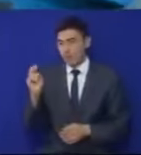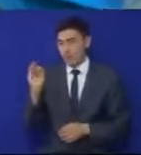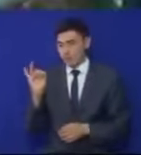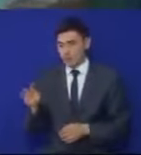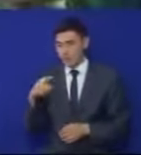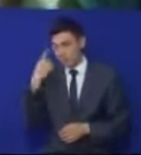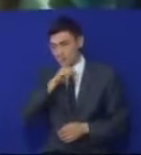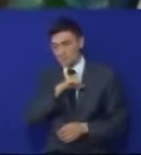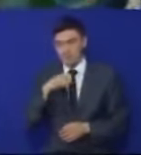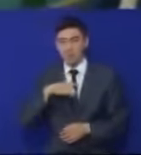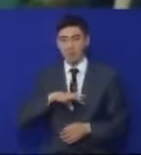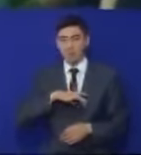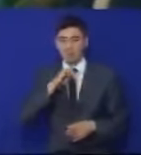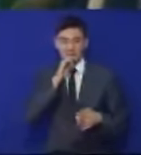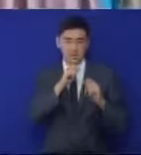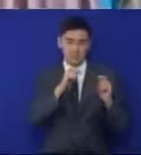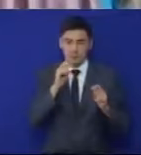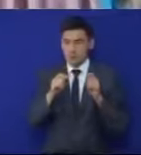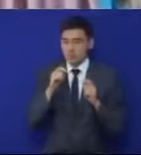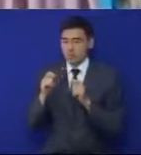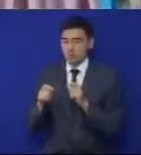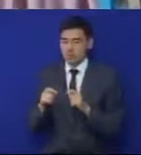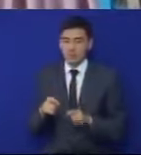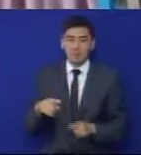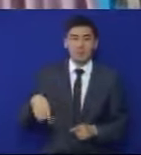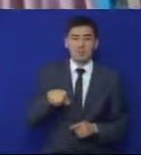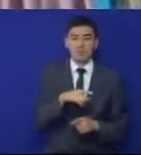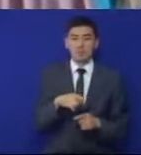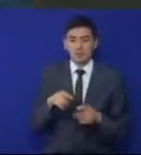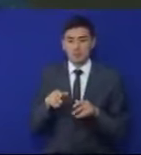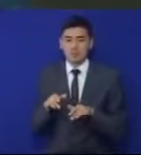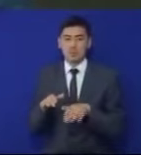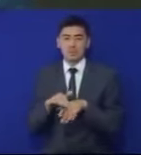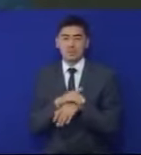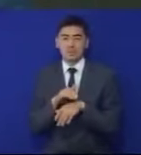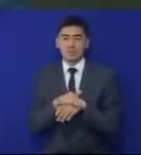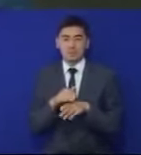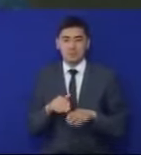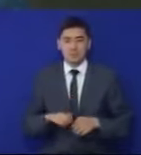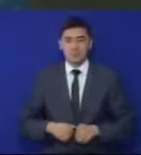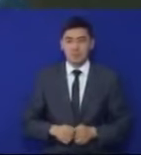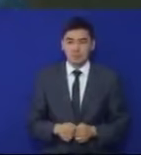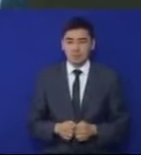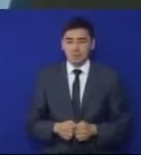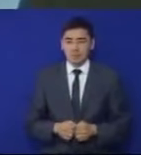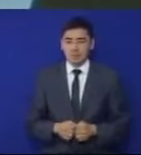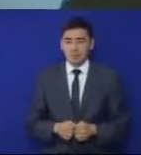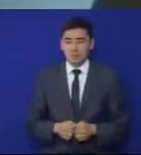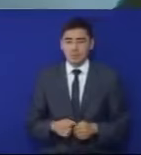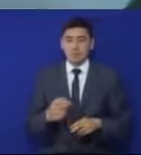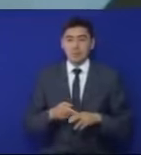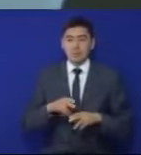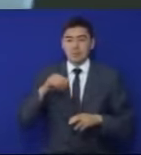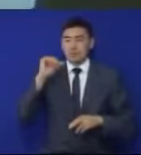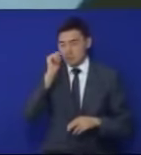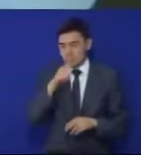города Ермак Салимов, поздравив ребят с окончанием и пожелав доброго пути. В этом году увеличено количество грантов в